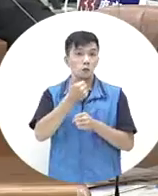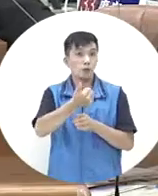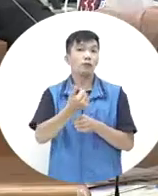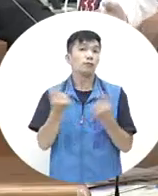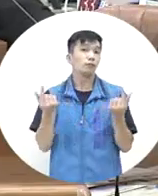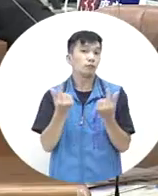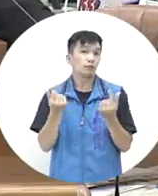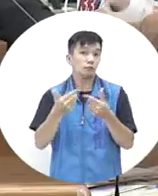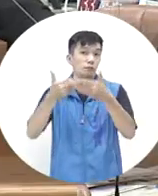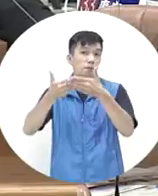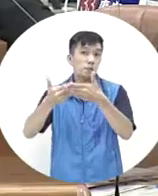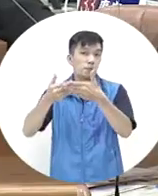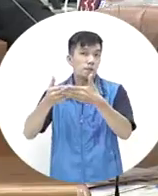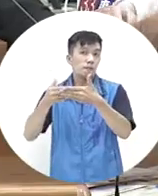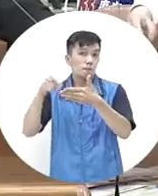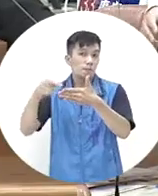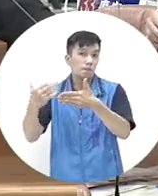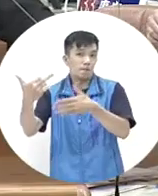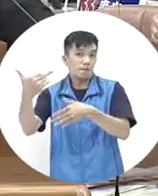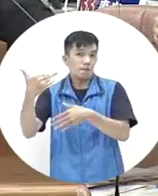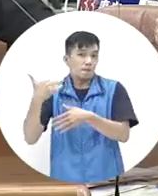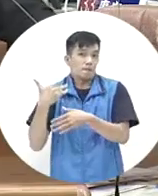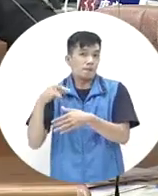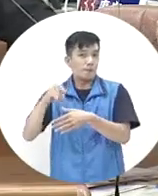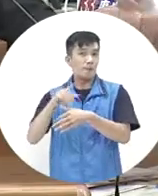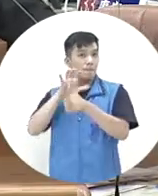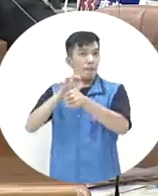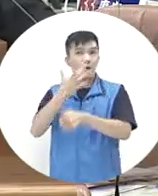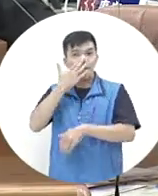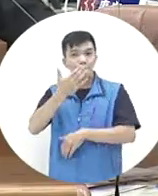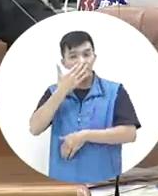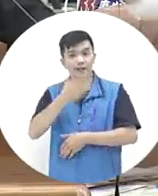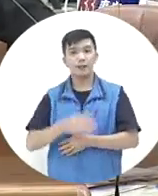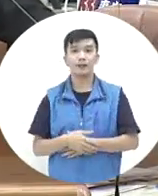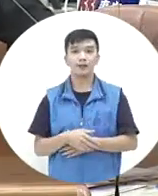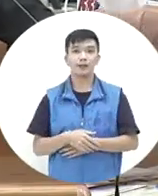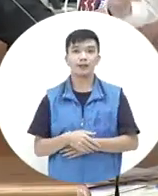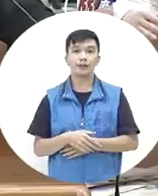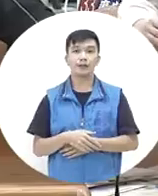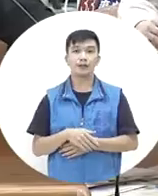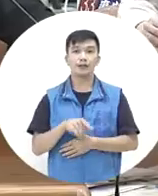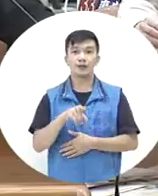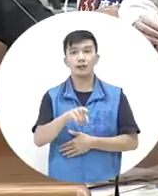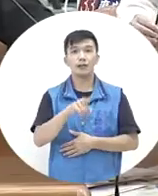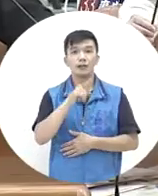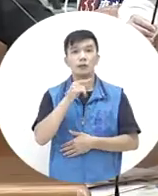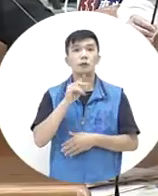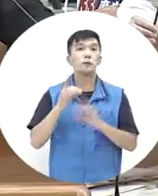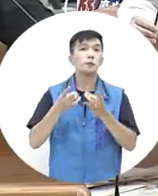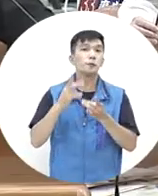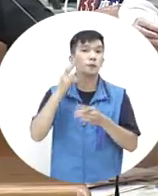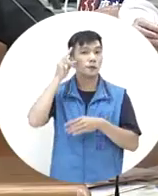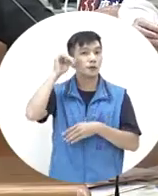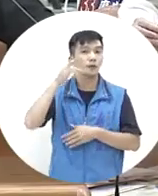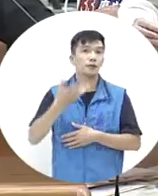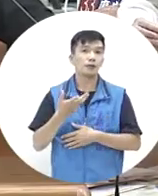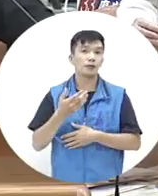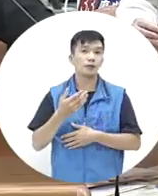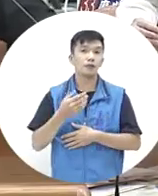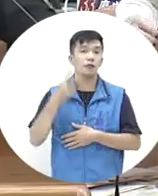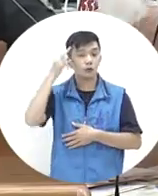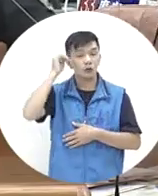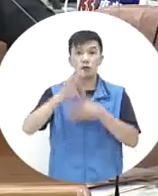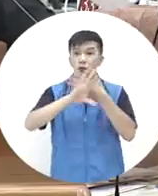我们要谴责共机绕台这几句话你讲不出来？ 我谴责 大权，你怕得罪谁？ 我谴责任何的国